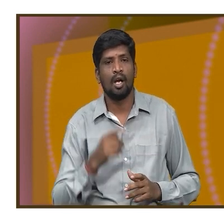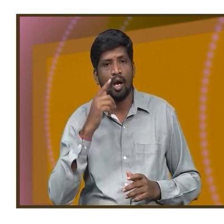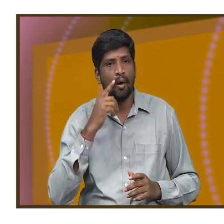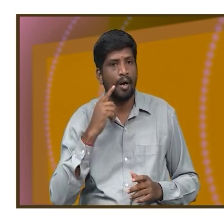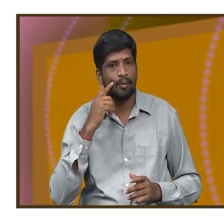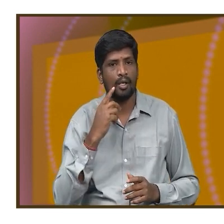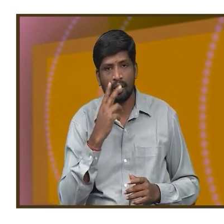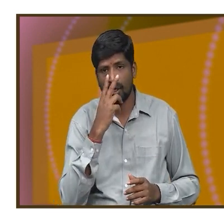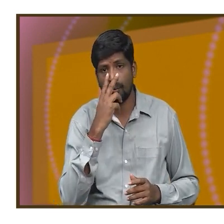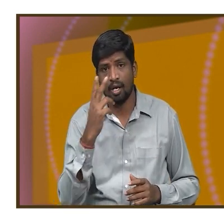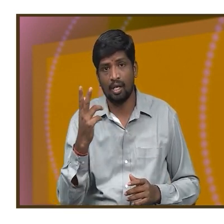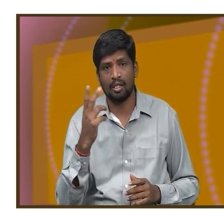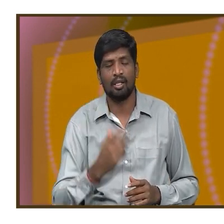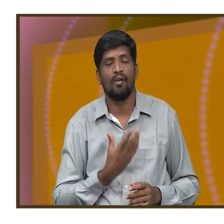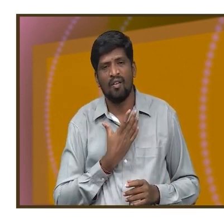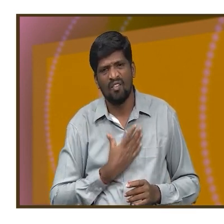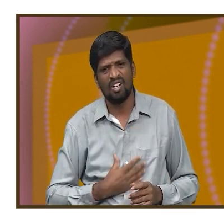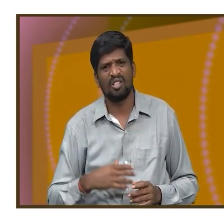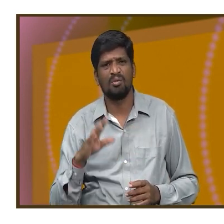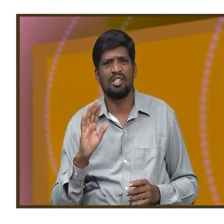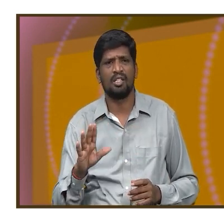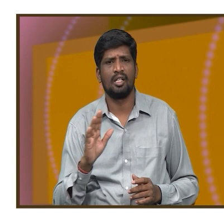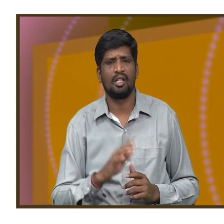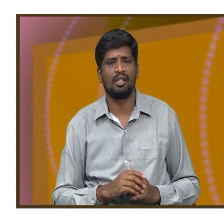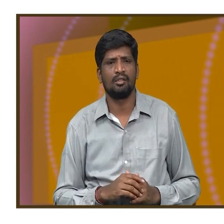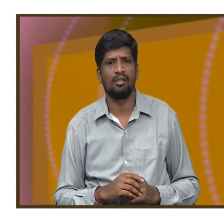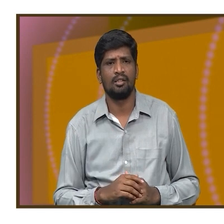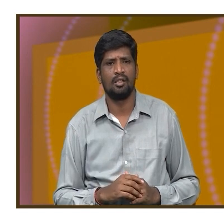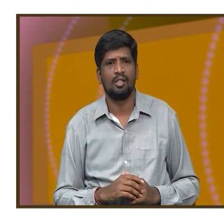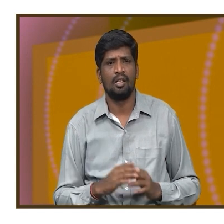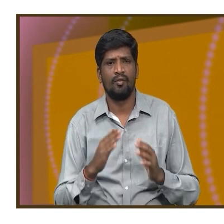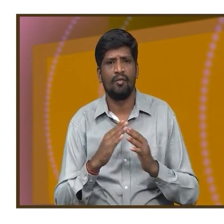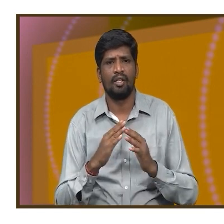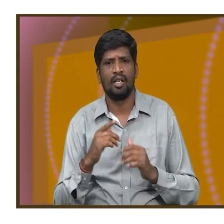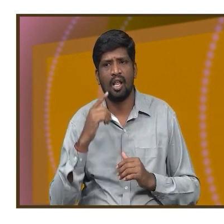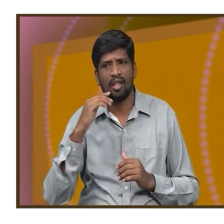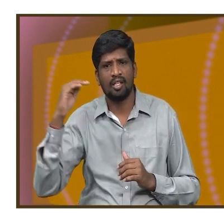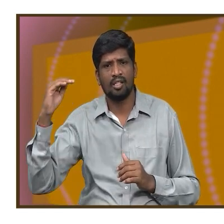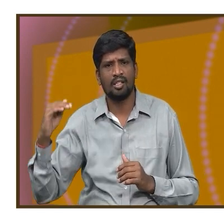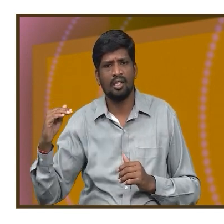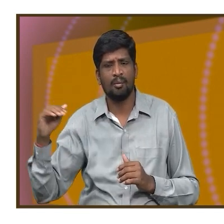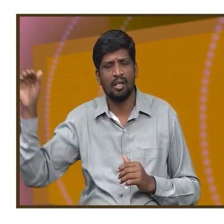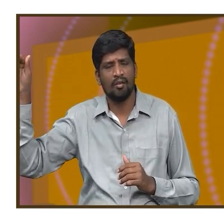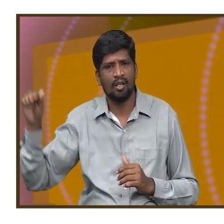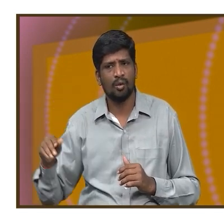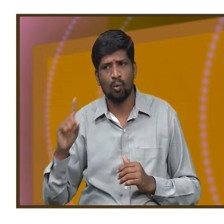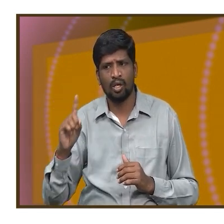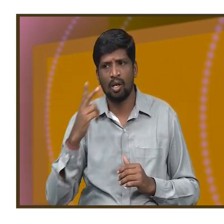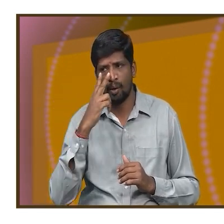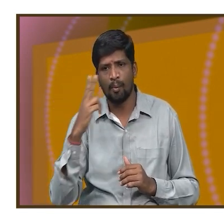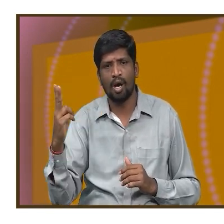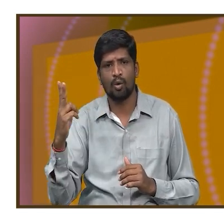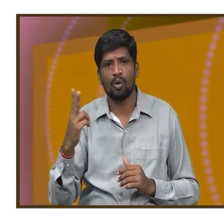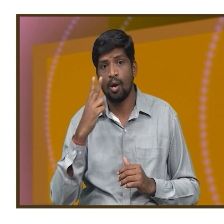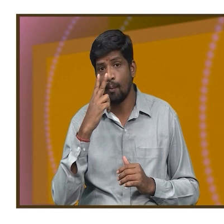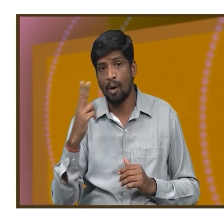ஏக்கம் இப்பொழுதும் இருந்து கொண்டே இருக்கிறது மனதிற்குள். என்னென்னா அந்த ஏக்கம் என்னென்னா, எப்படியும் அந்த சிறுமியை வந்து நம்ம ஒரு நாள் பார்த்தாகணும். அந்த சிறுமிக்காக